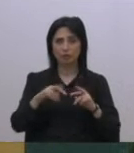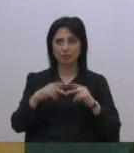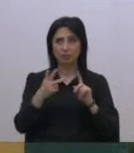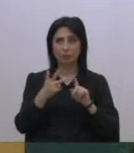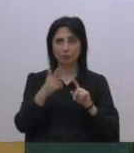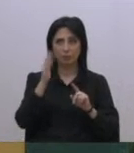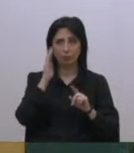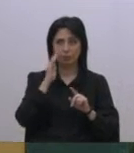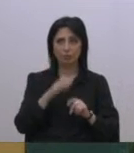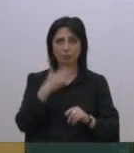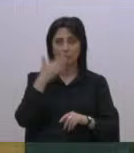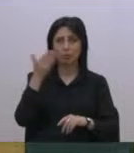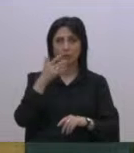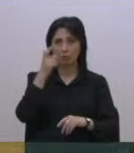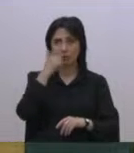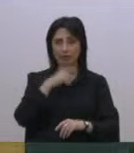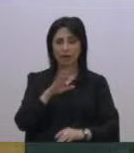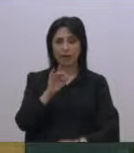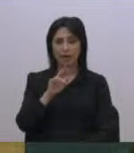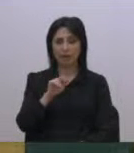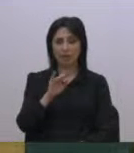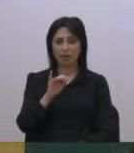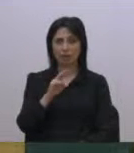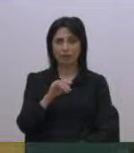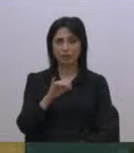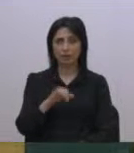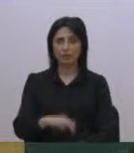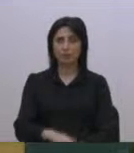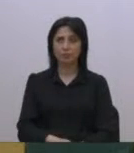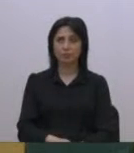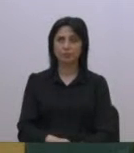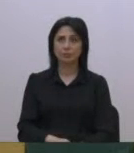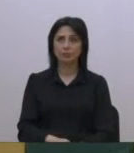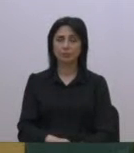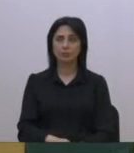მესამე მოსმენით მოხსენებული ბატონი ირაკლი ქადაგიშვილი.